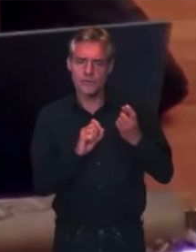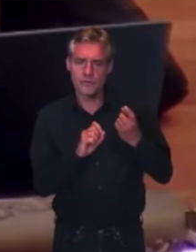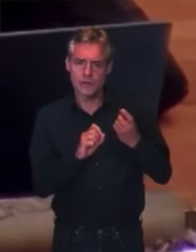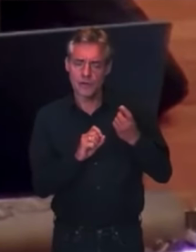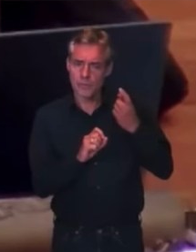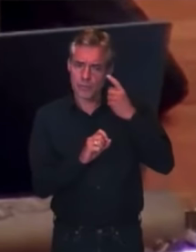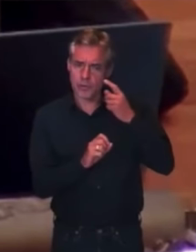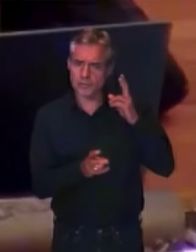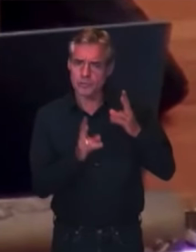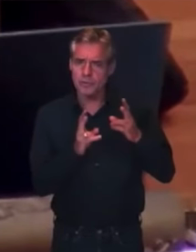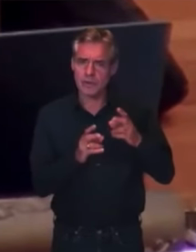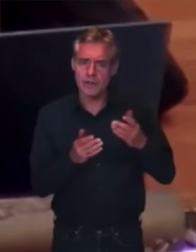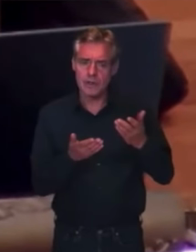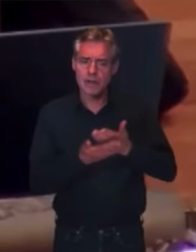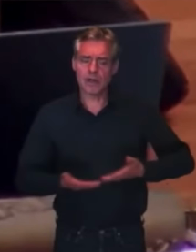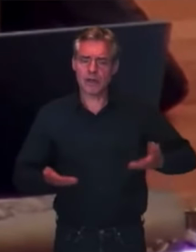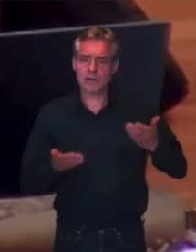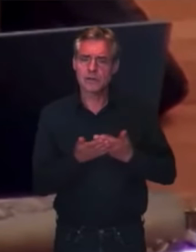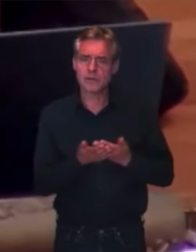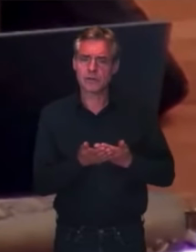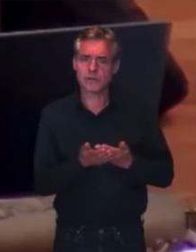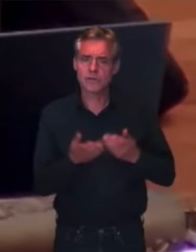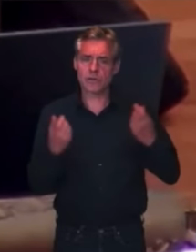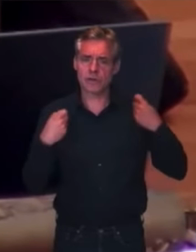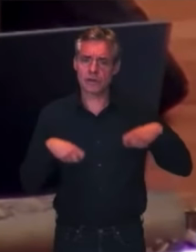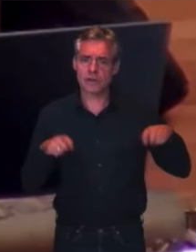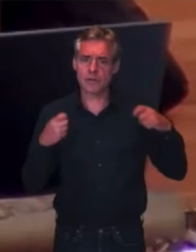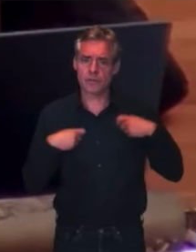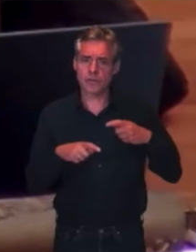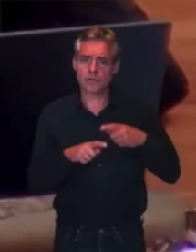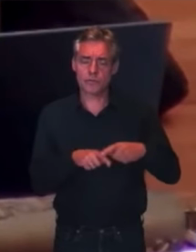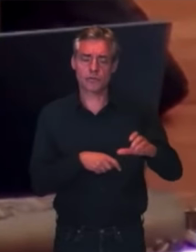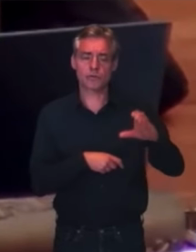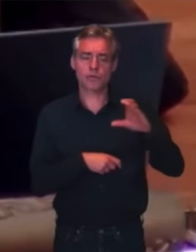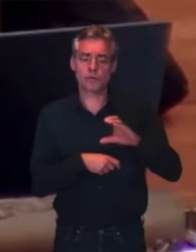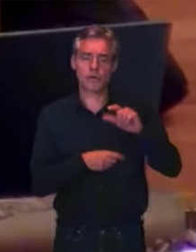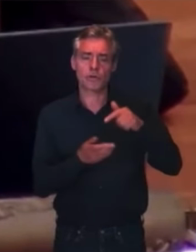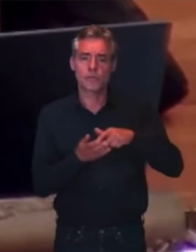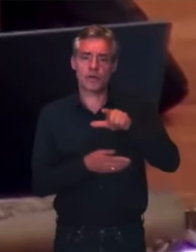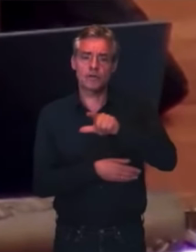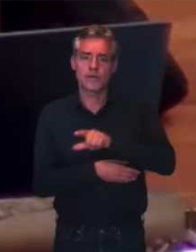être l'état des dépenses et des recettes 2022,